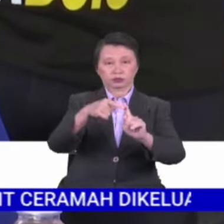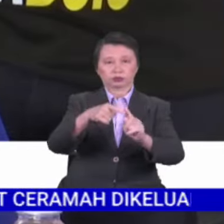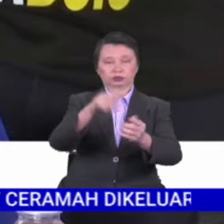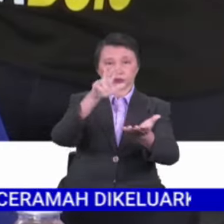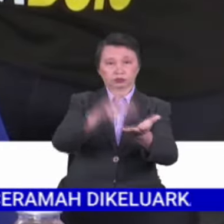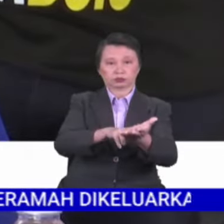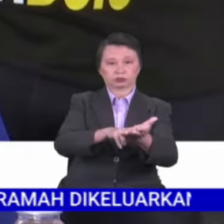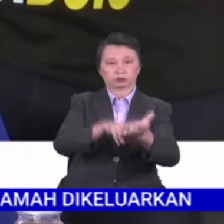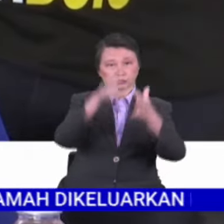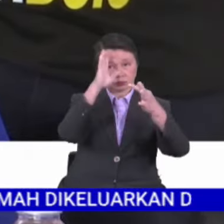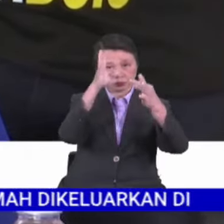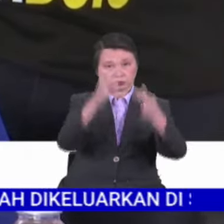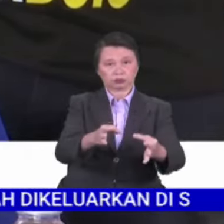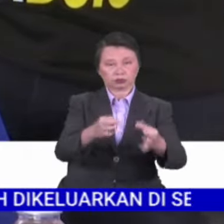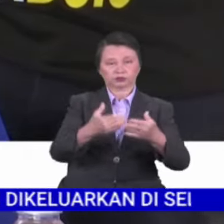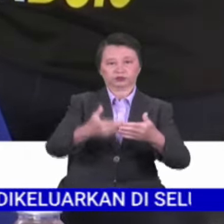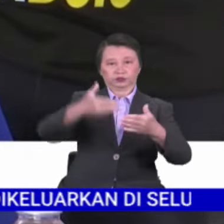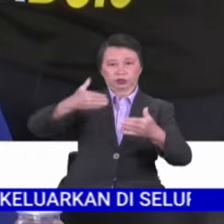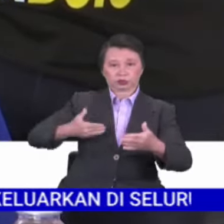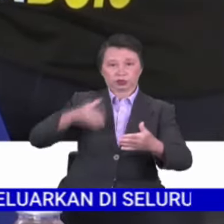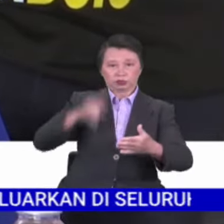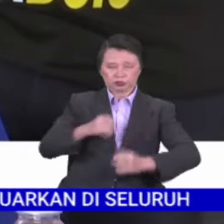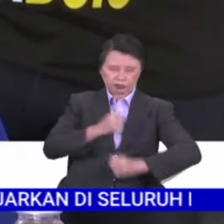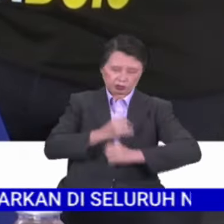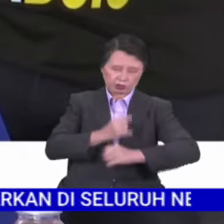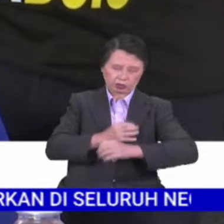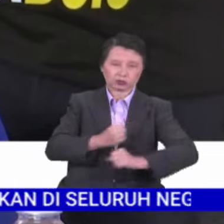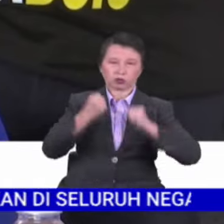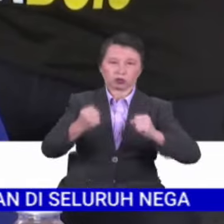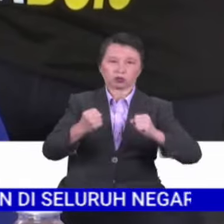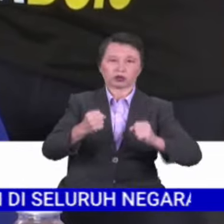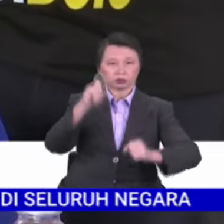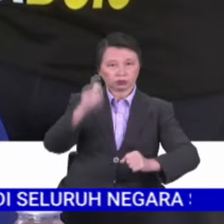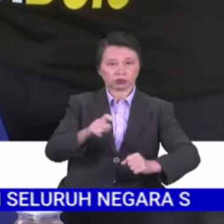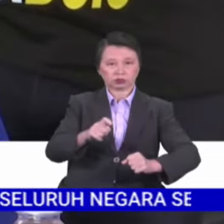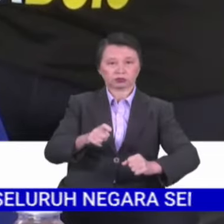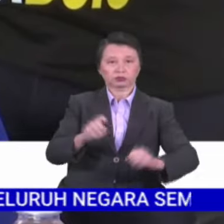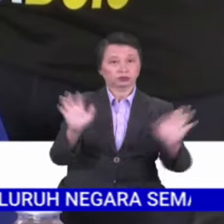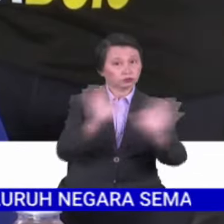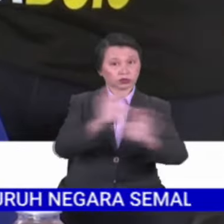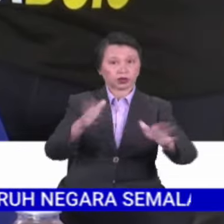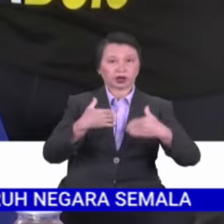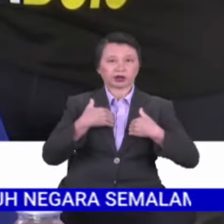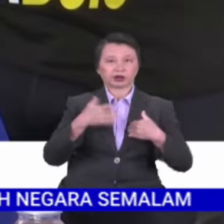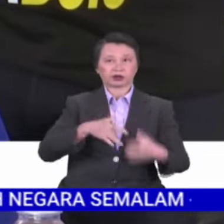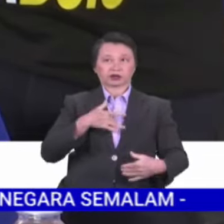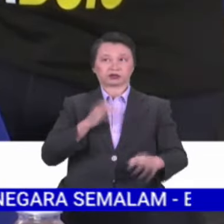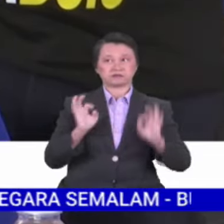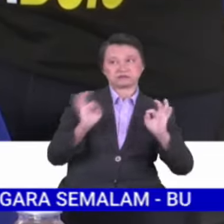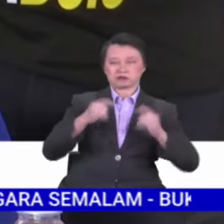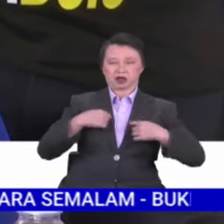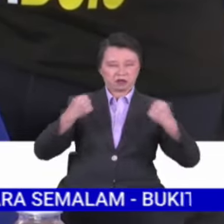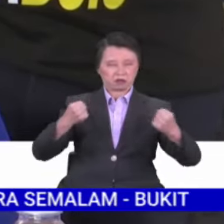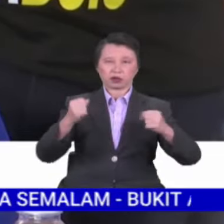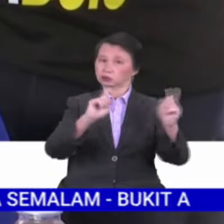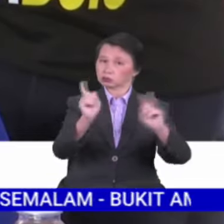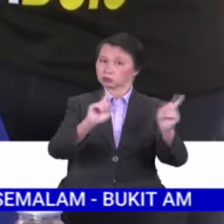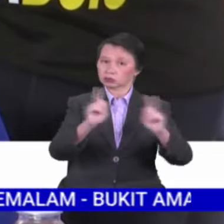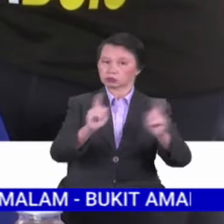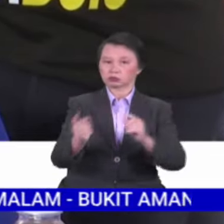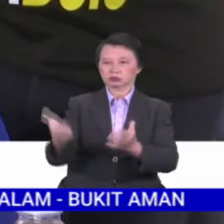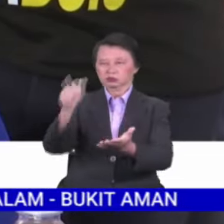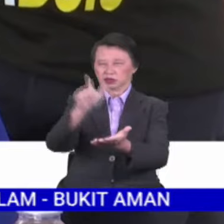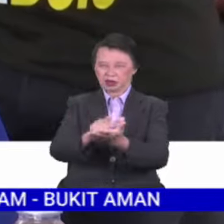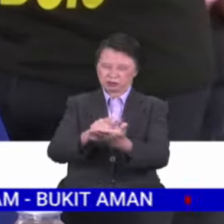diisytiharkan keputusan. Sebelum itu, kita mesti bekerja terus. Jangan ada yang merasa selesa. Laporan